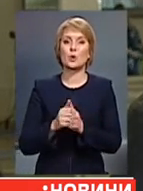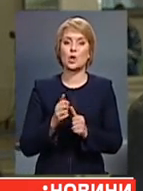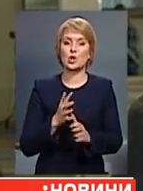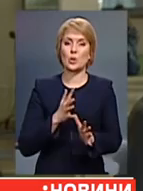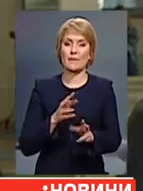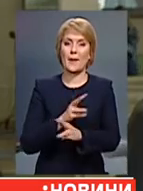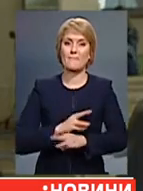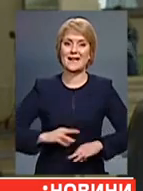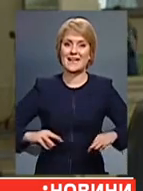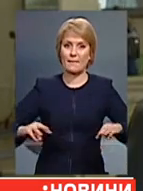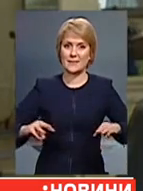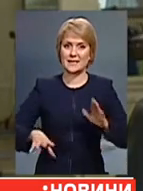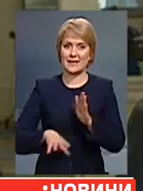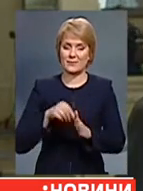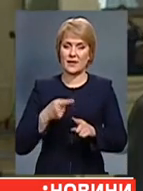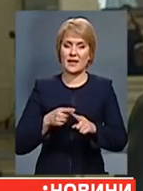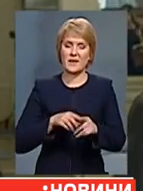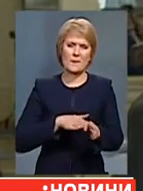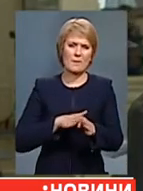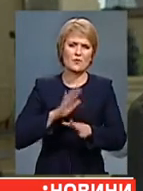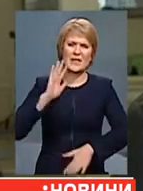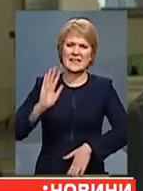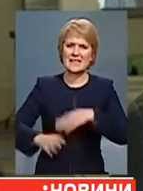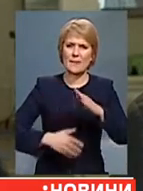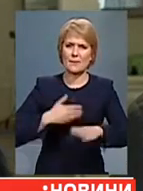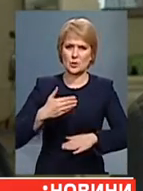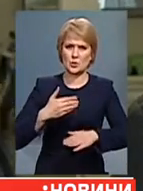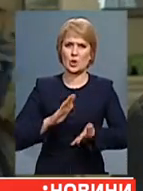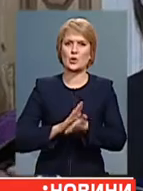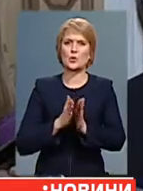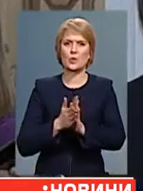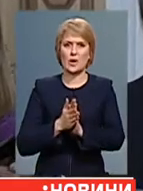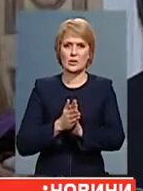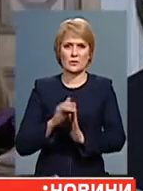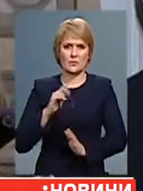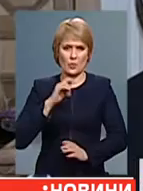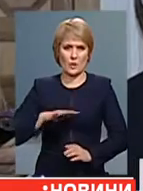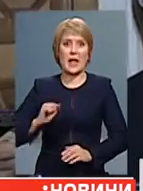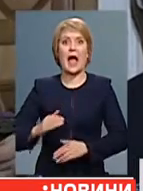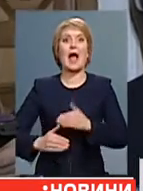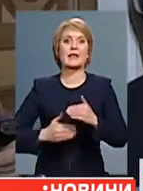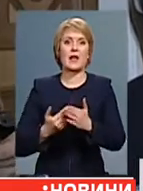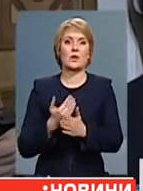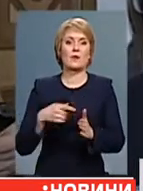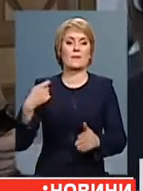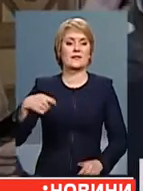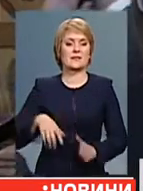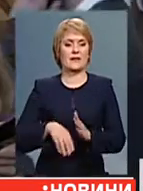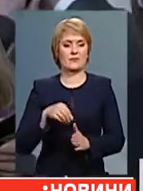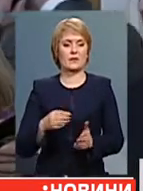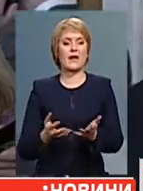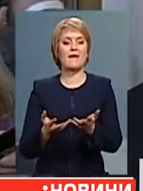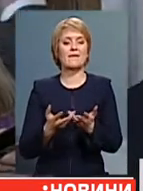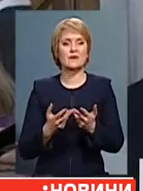які повністю дестабілізують ситуацію в країні. Ну, а далі будуть і позачергові президентські. Вичерпного переліку законопроєктів, на